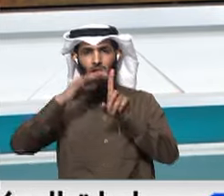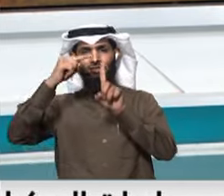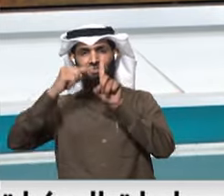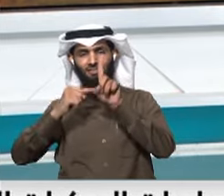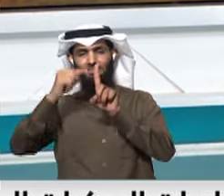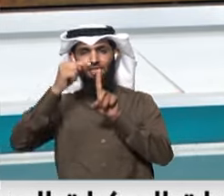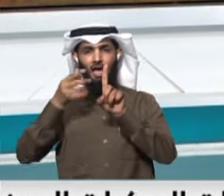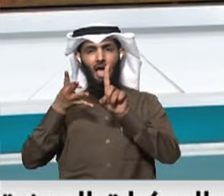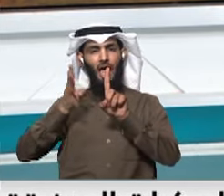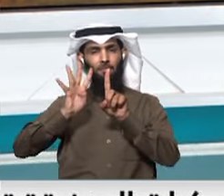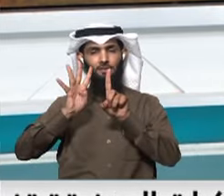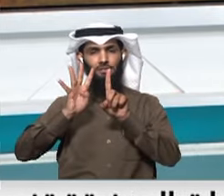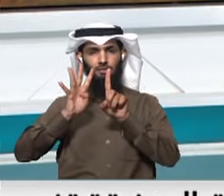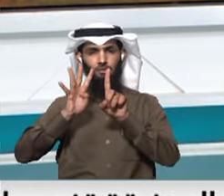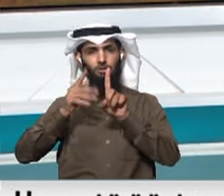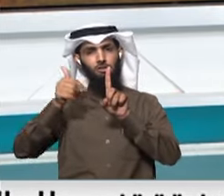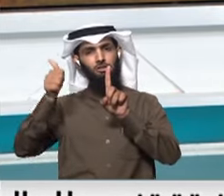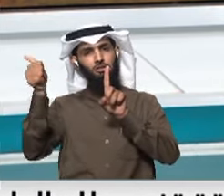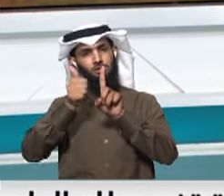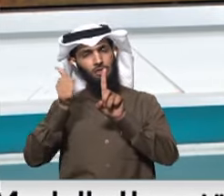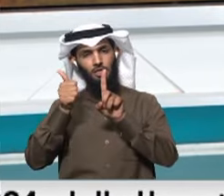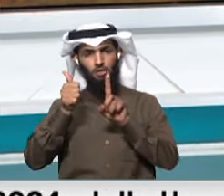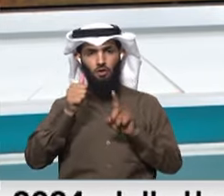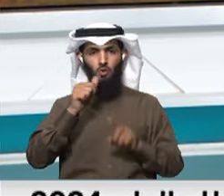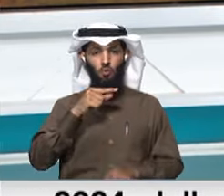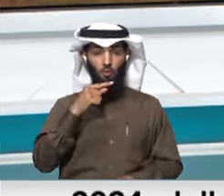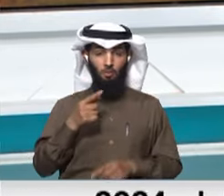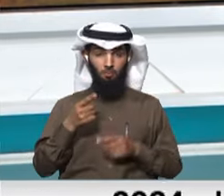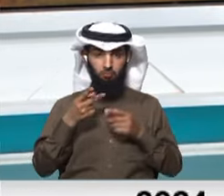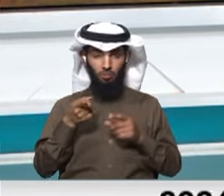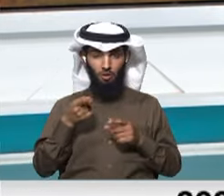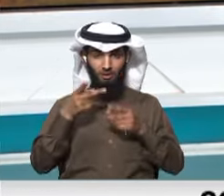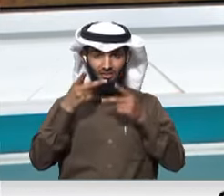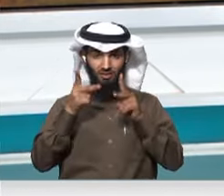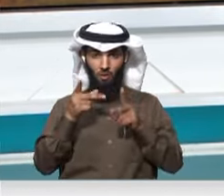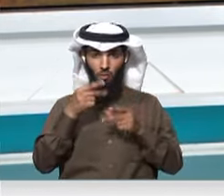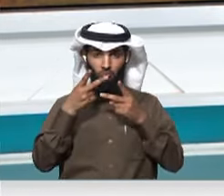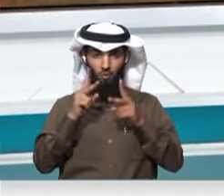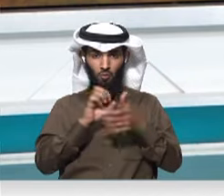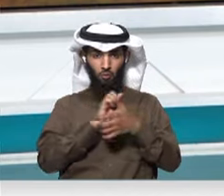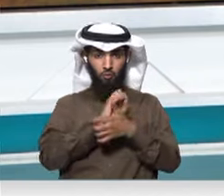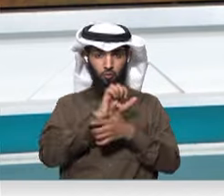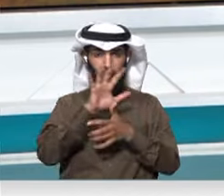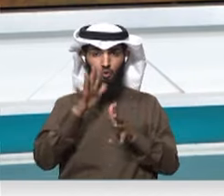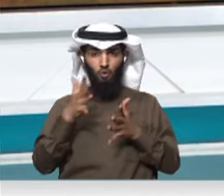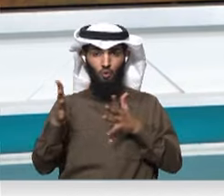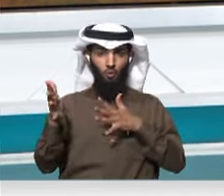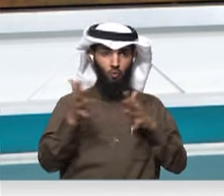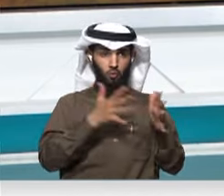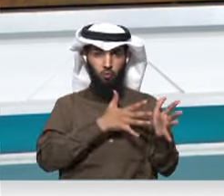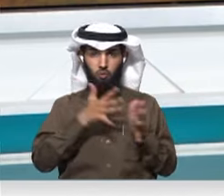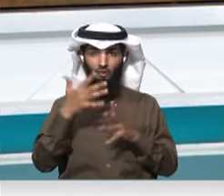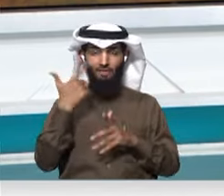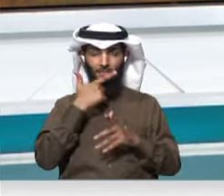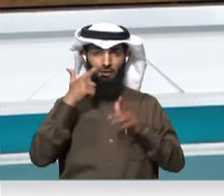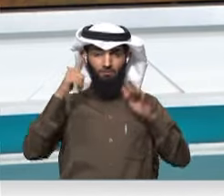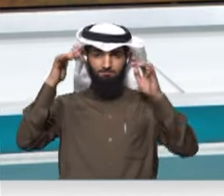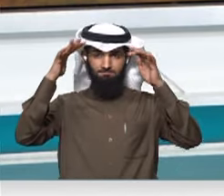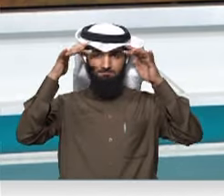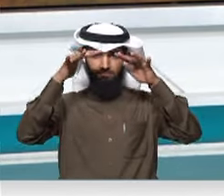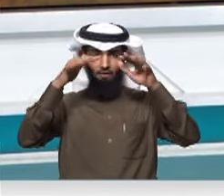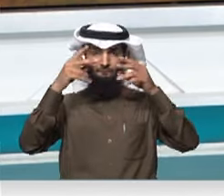درجة مئوية. بداية النهار راح تكون الرياح متقلبة الاتجاه خفيفة السرعة، نلاحظ أن تكونات بعض السحب راح تبدأ ويانا